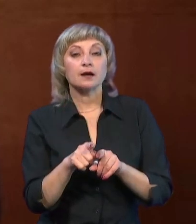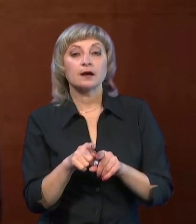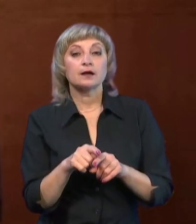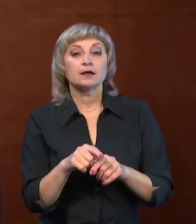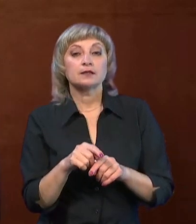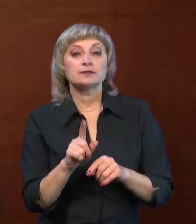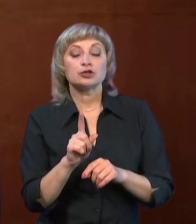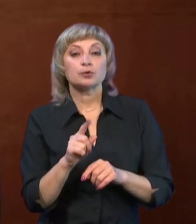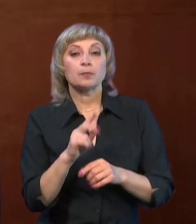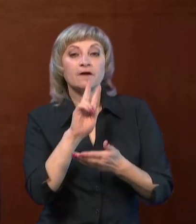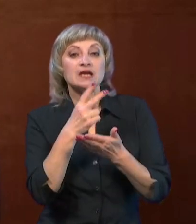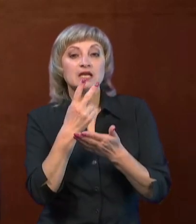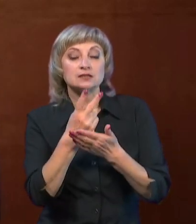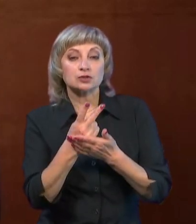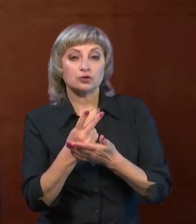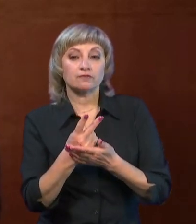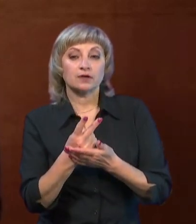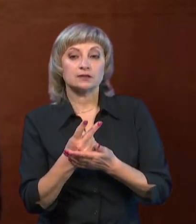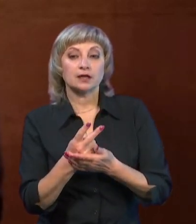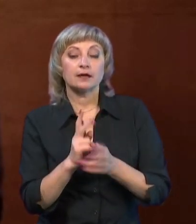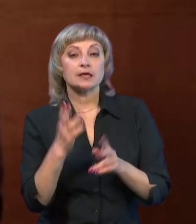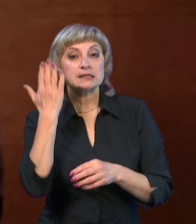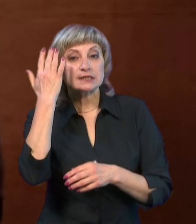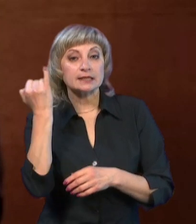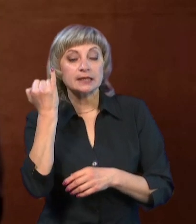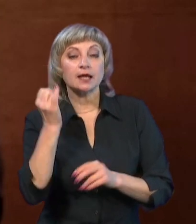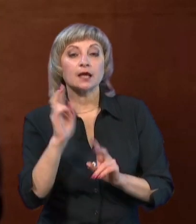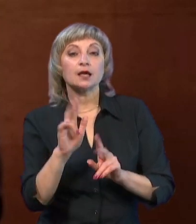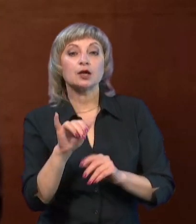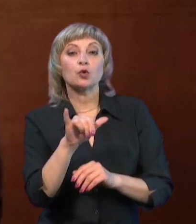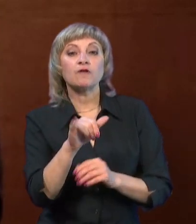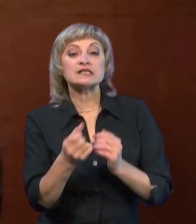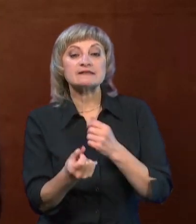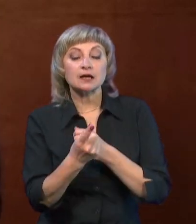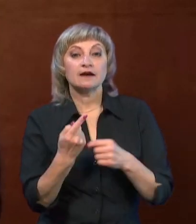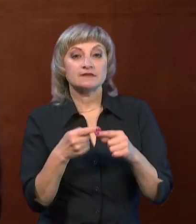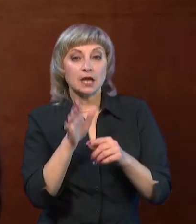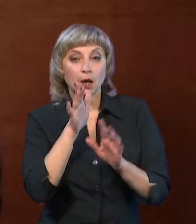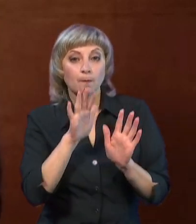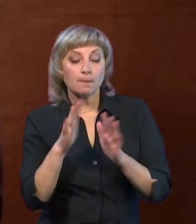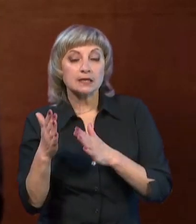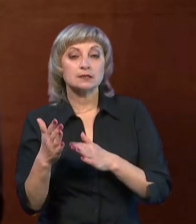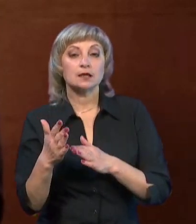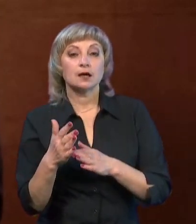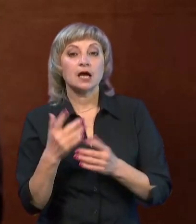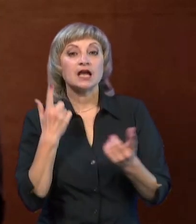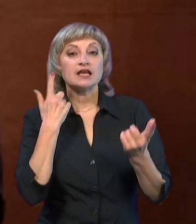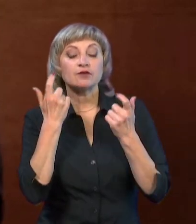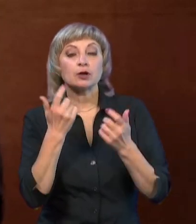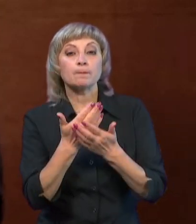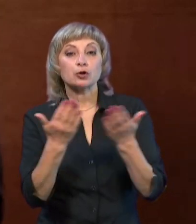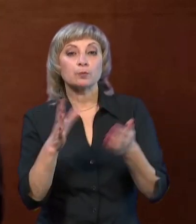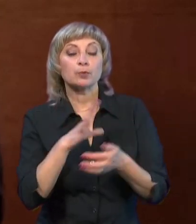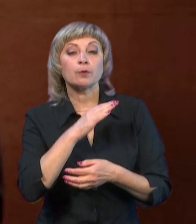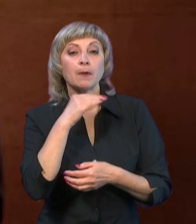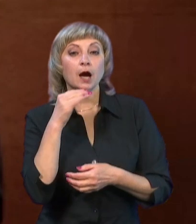щоб візуалізувати якісь ідеї, які у вас виникають. І якраз в цей момент в інформаційному просторі було дуже